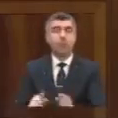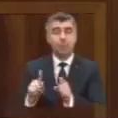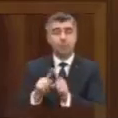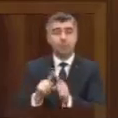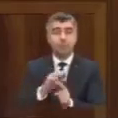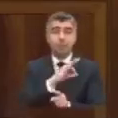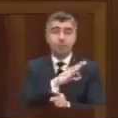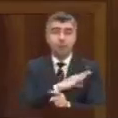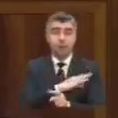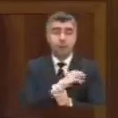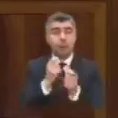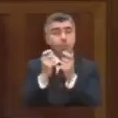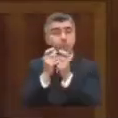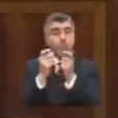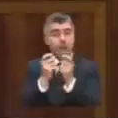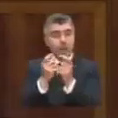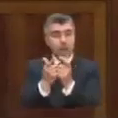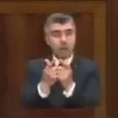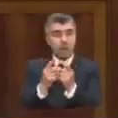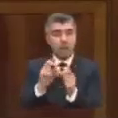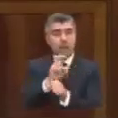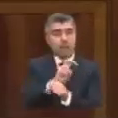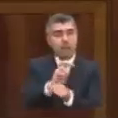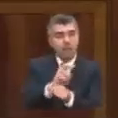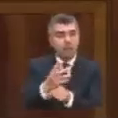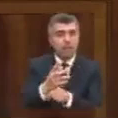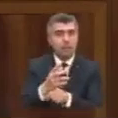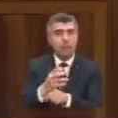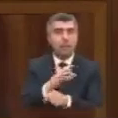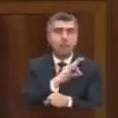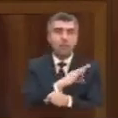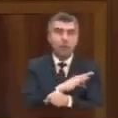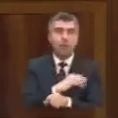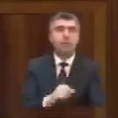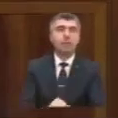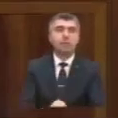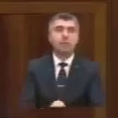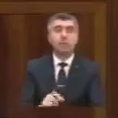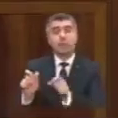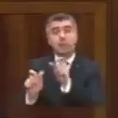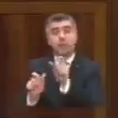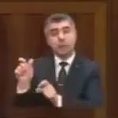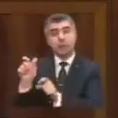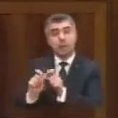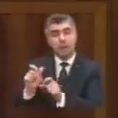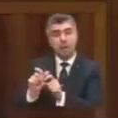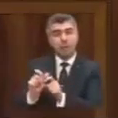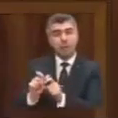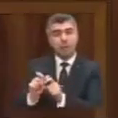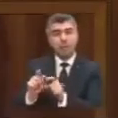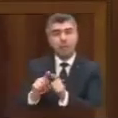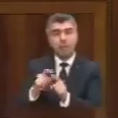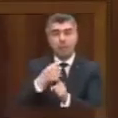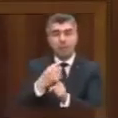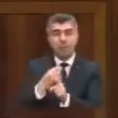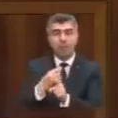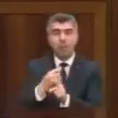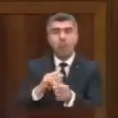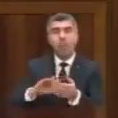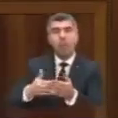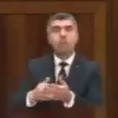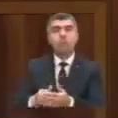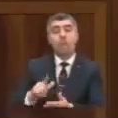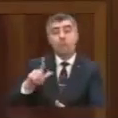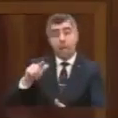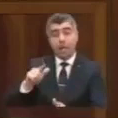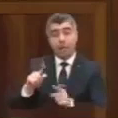منهم الشركات الكبرى أصحاب المأذونيات، وغادي يستافدوا منهم كذلك الناس اللي هما اللي هما ما محتاجينش، في حين